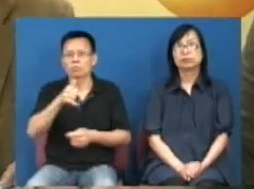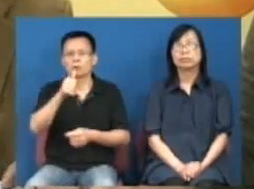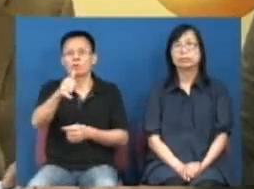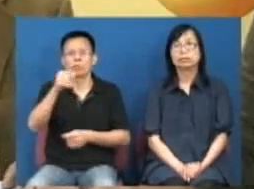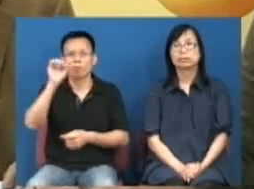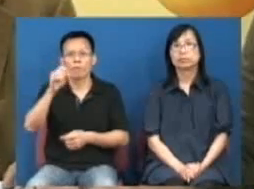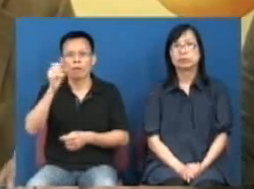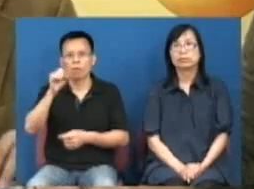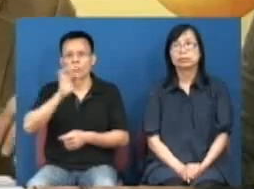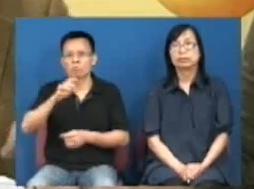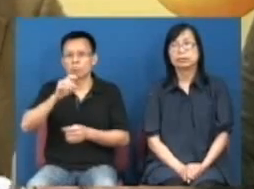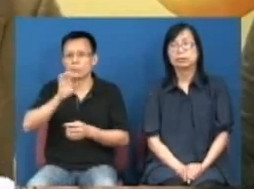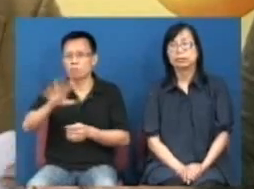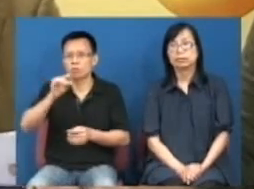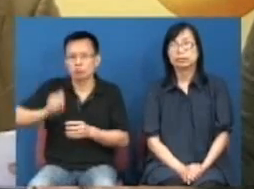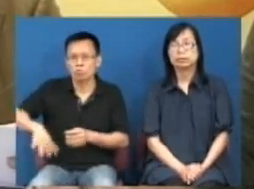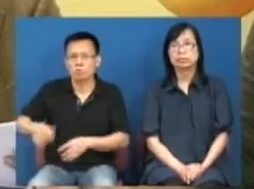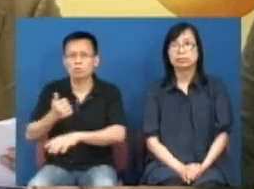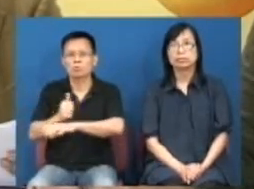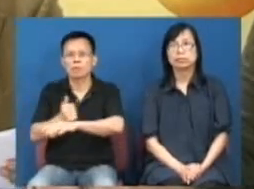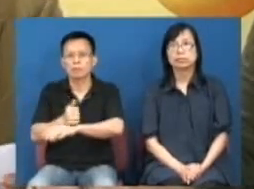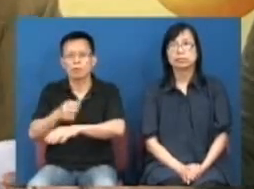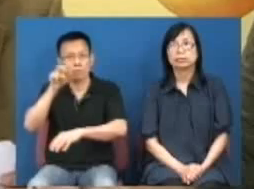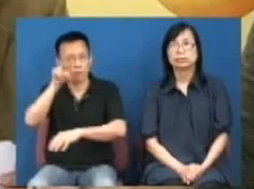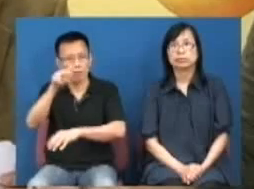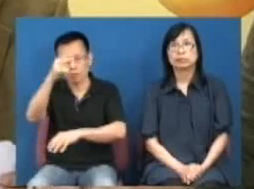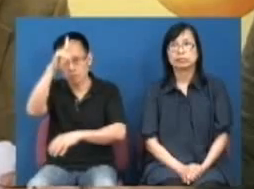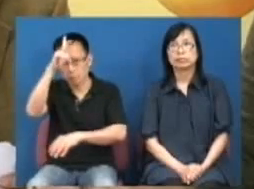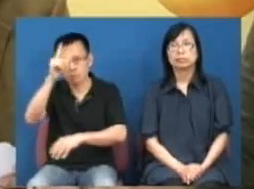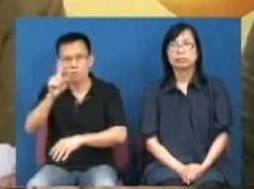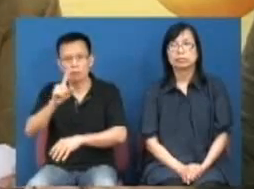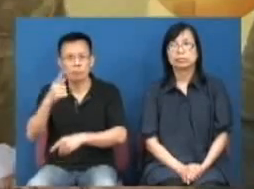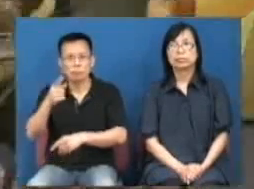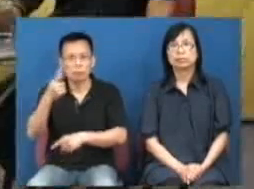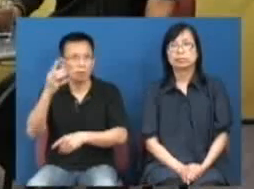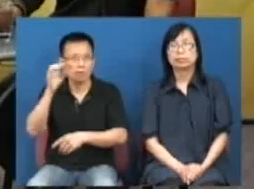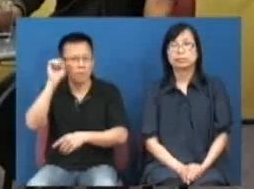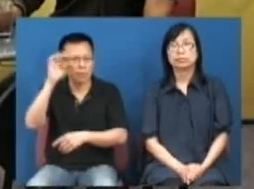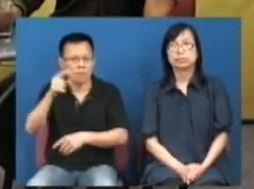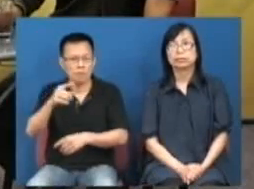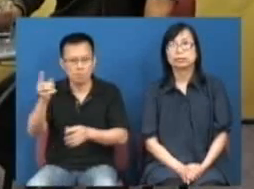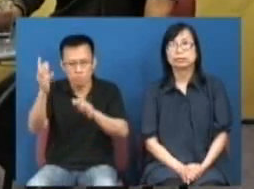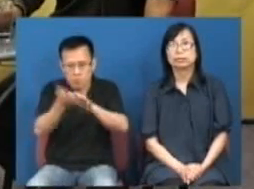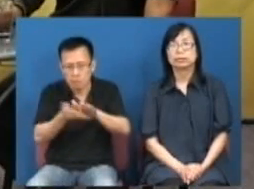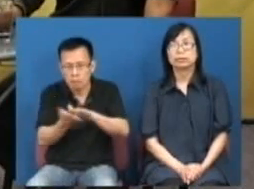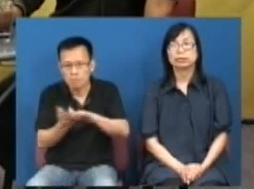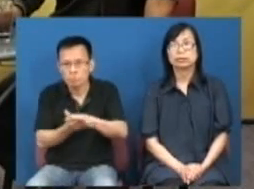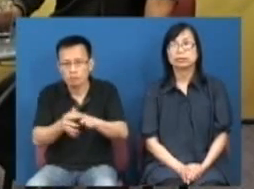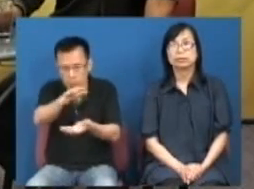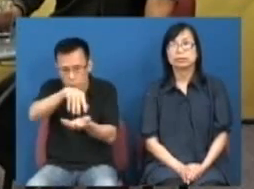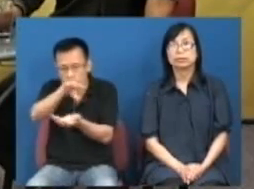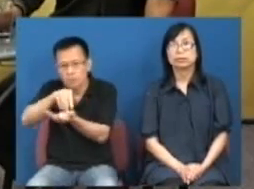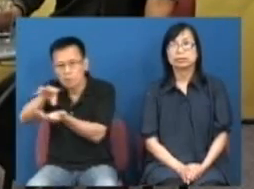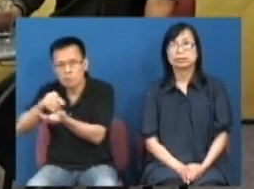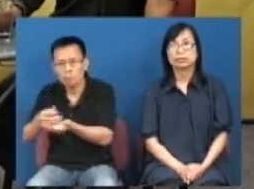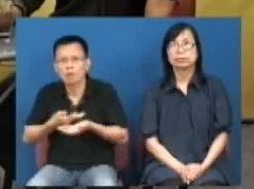唔好放過啲機會。我哋就以後咧，又睇下呢個政府點樣將啲意見咧去匯聚成篇，點樣去交俾呢個係立法